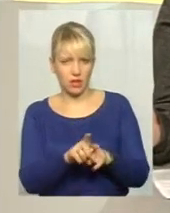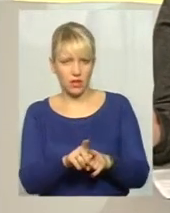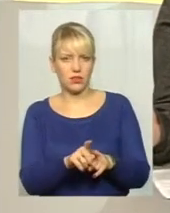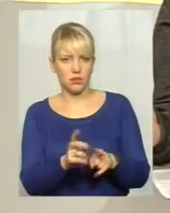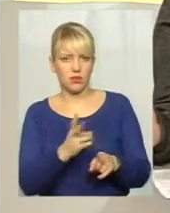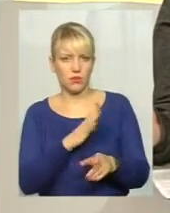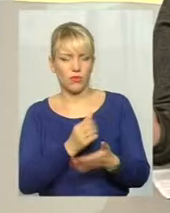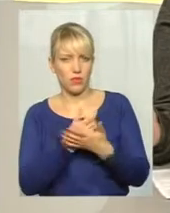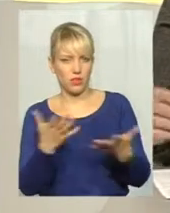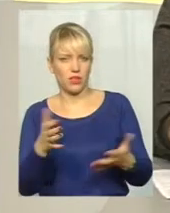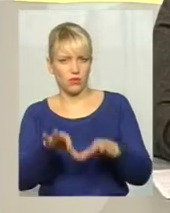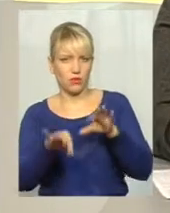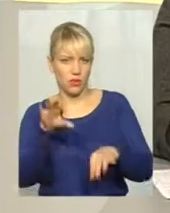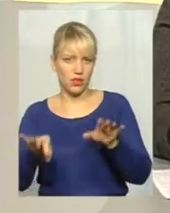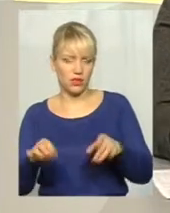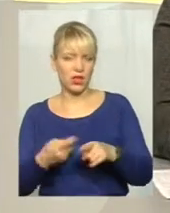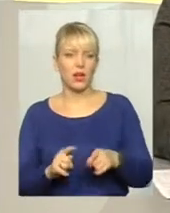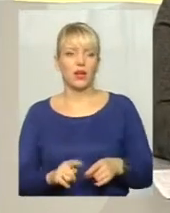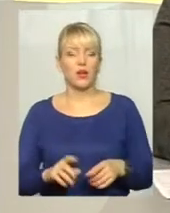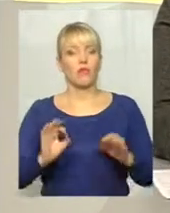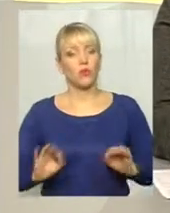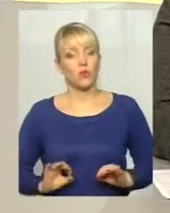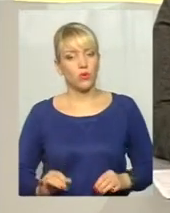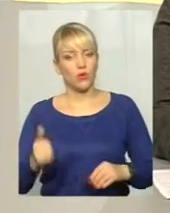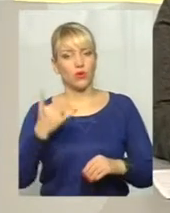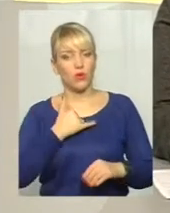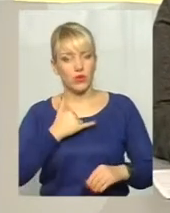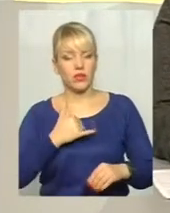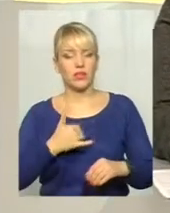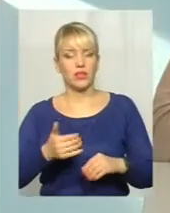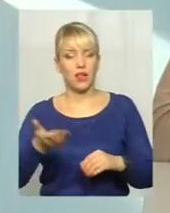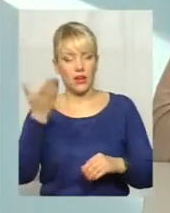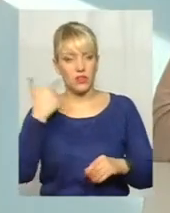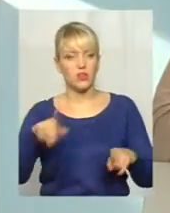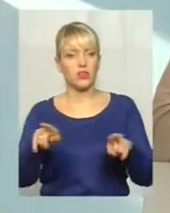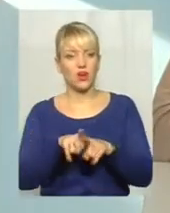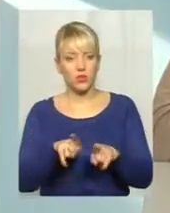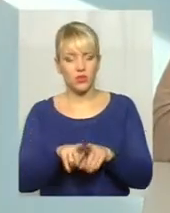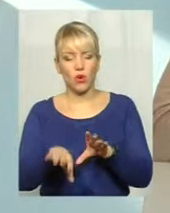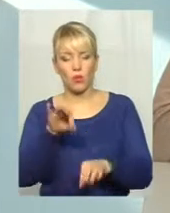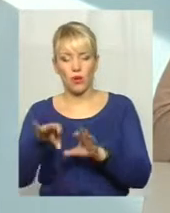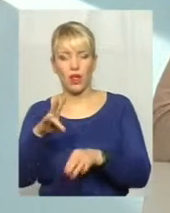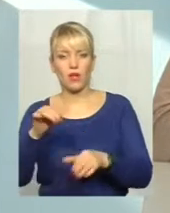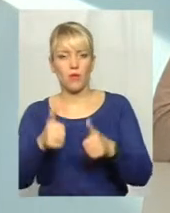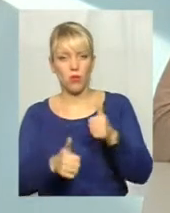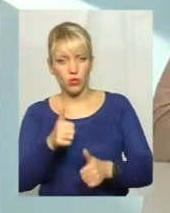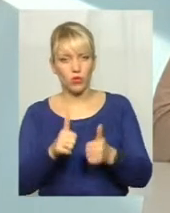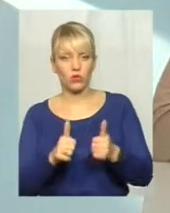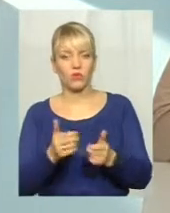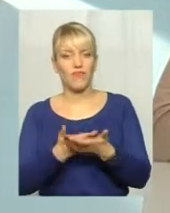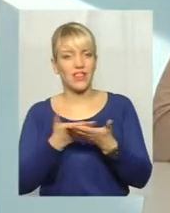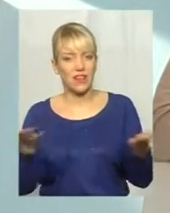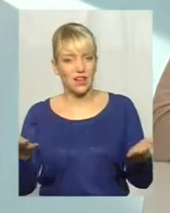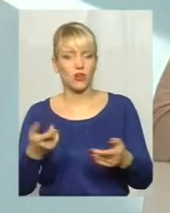ще генпрокурора би в нас визначали по конкурсу, а не змінювали спеціально закон для цього. Ну, конкурс – це така справа, звичайно. Ми знаємо,